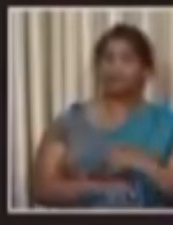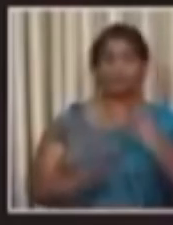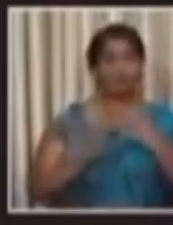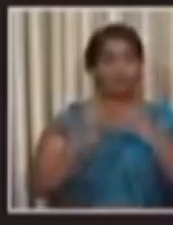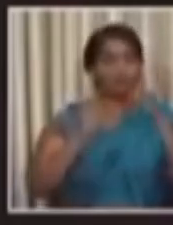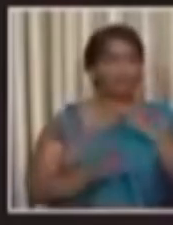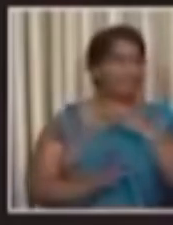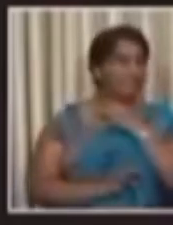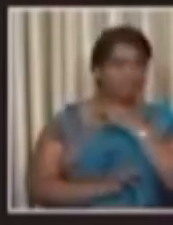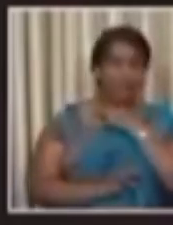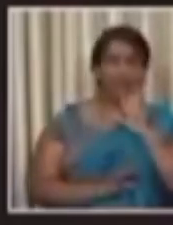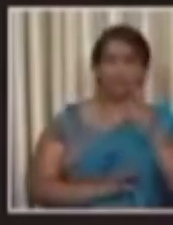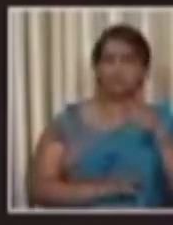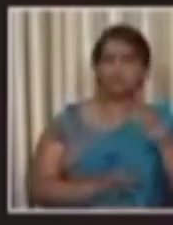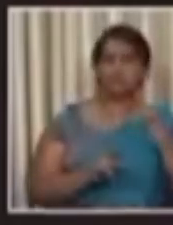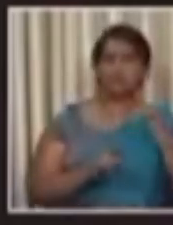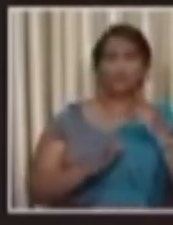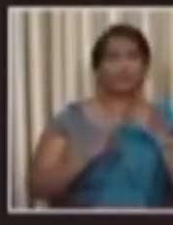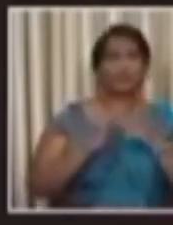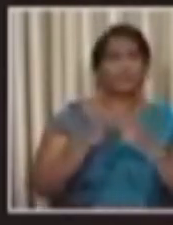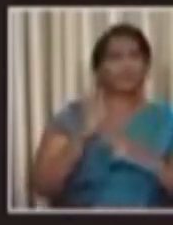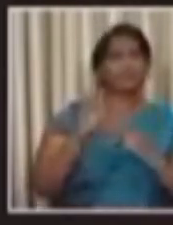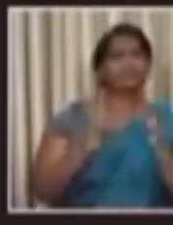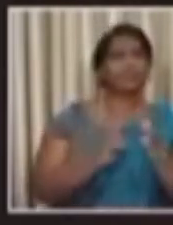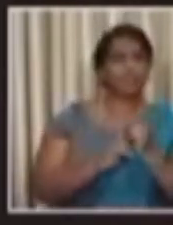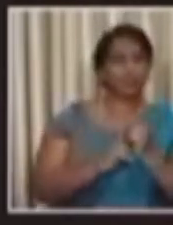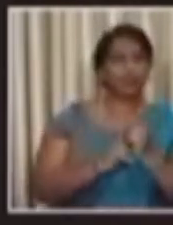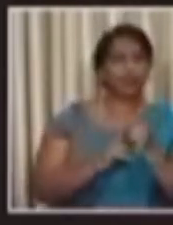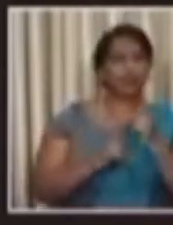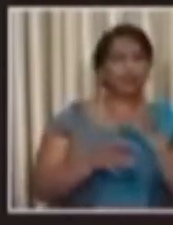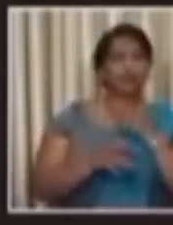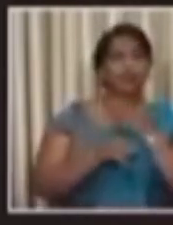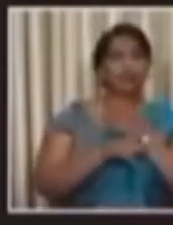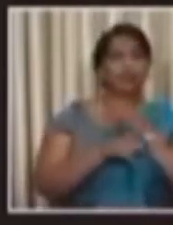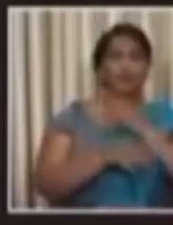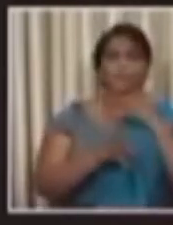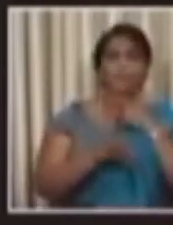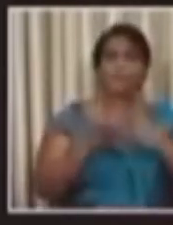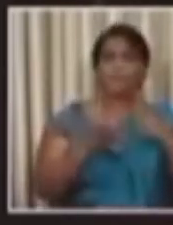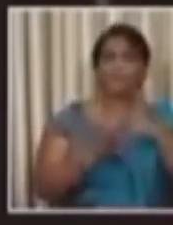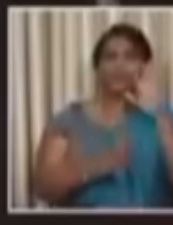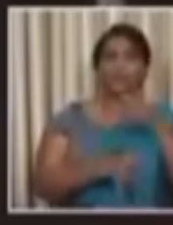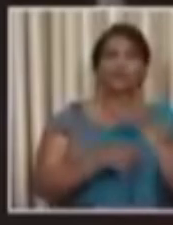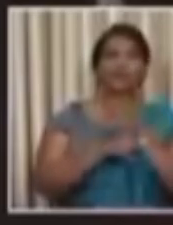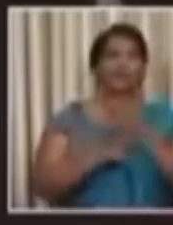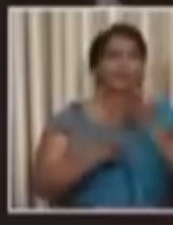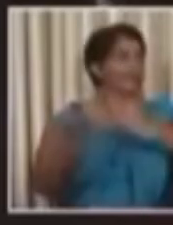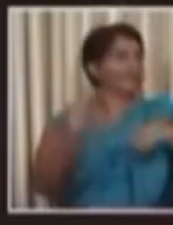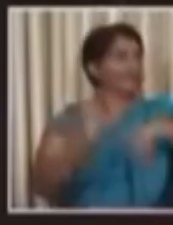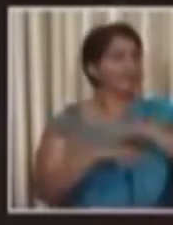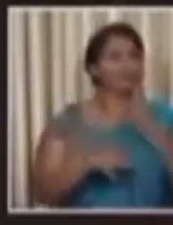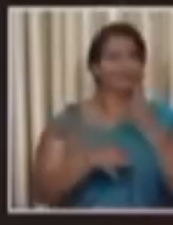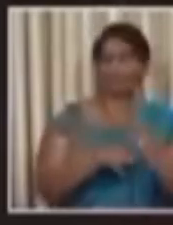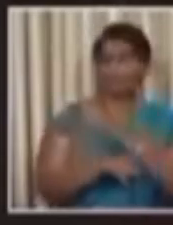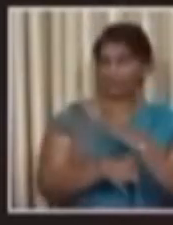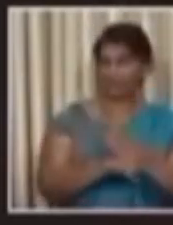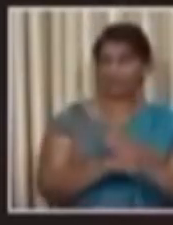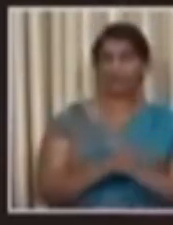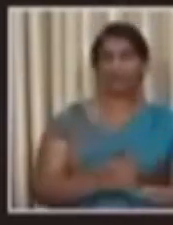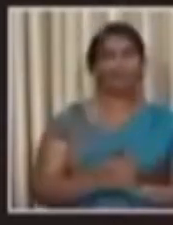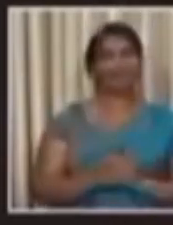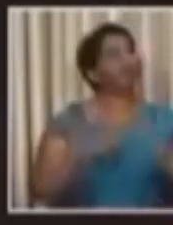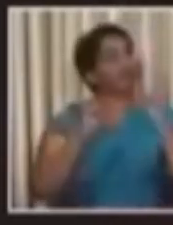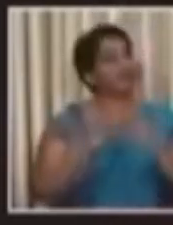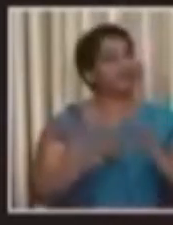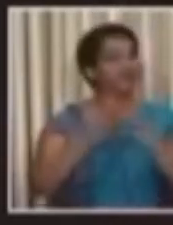විශාල විහිළුවක් සමහර අය ජනතා විමුක්ති පෙරමුණේ පන්ති පහත් උගන්වන්න පටන් අරන් තියෙනවා. පටලවල තමයි ඒකත් උගන්වන්නේ.